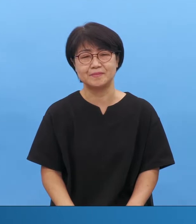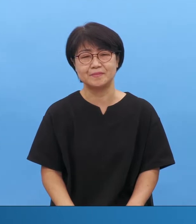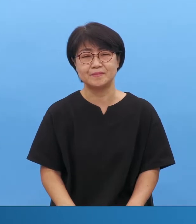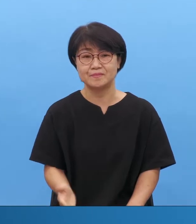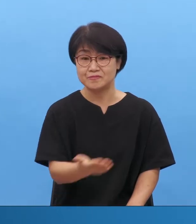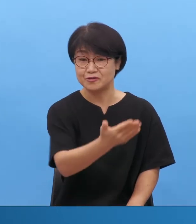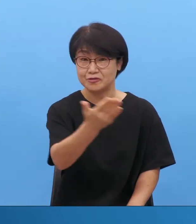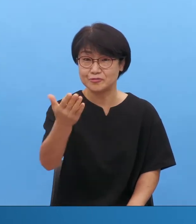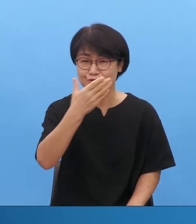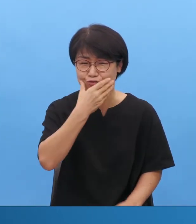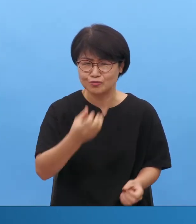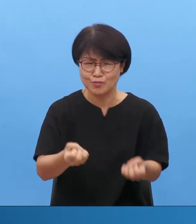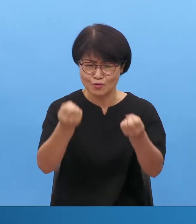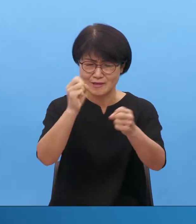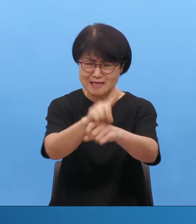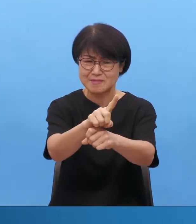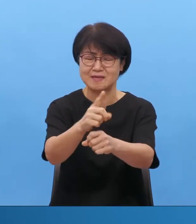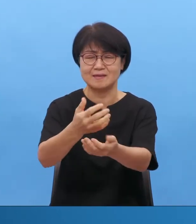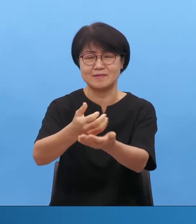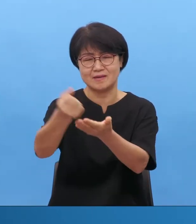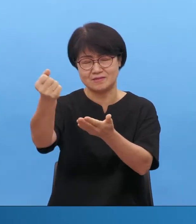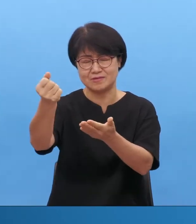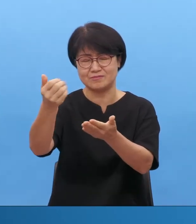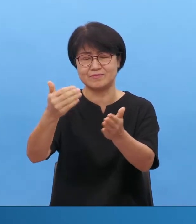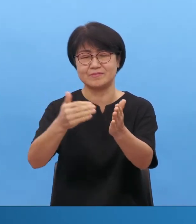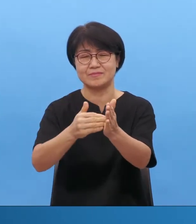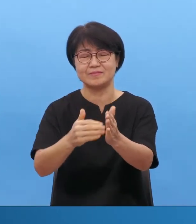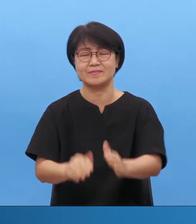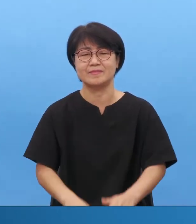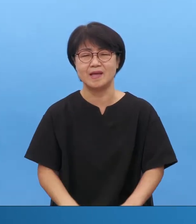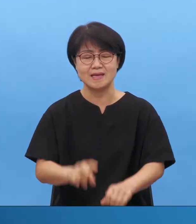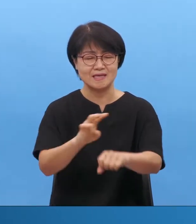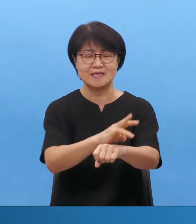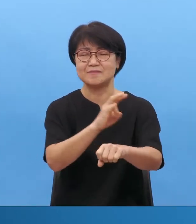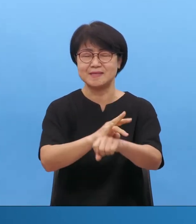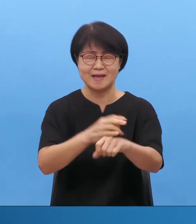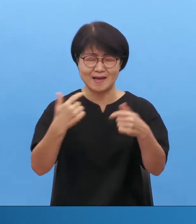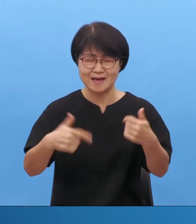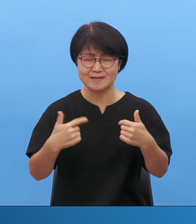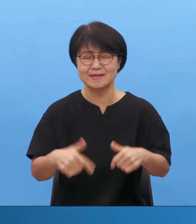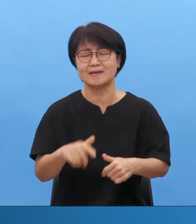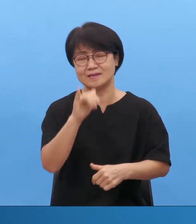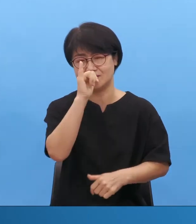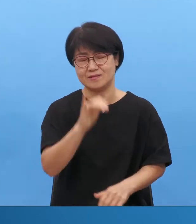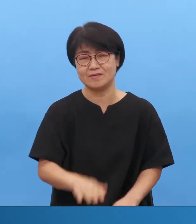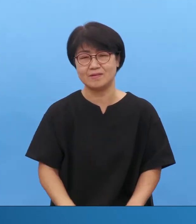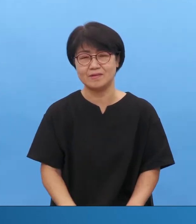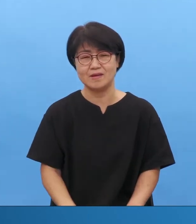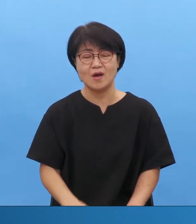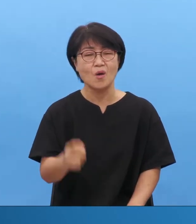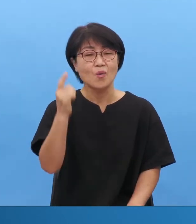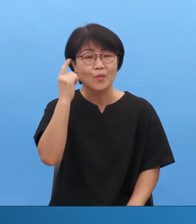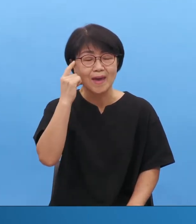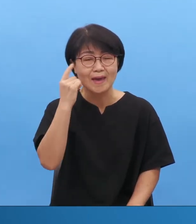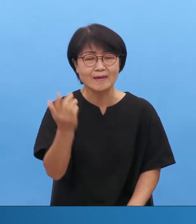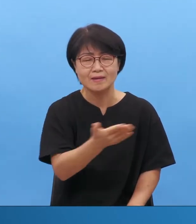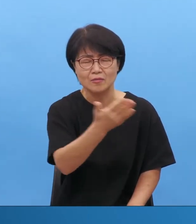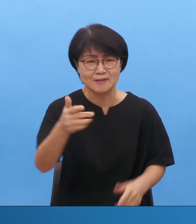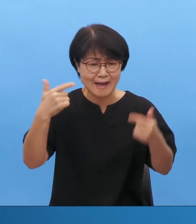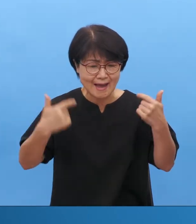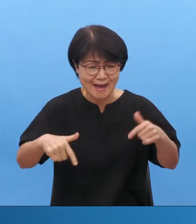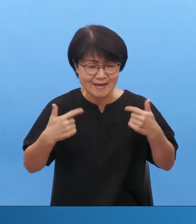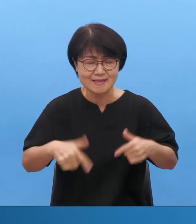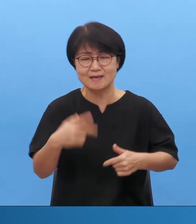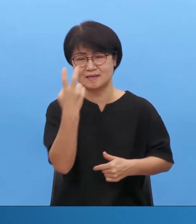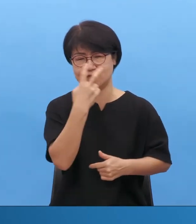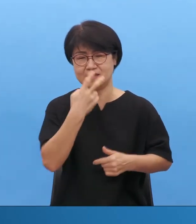24예요. And because you have this blessing, you are 24. 왜 그런 거 하니까 지켜야 되니까요. Why? Because we must protect. 지키는 사람이 언제나